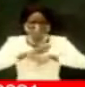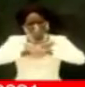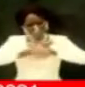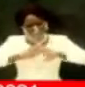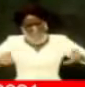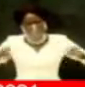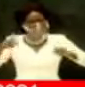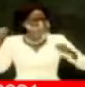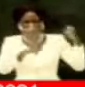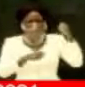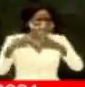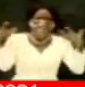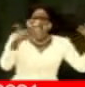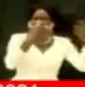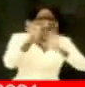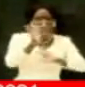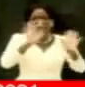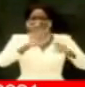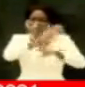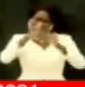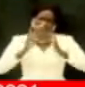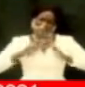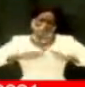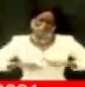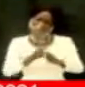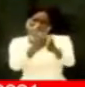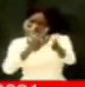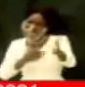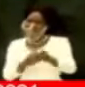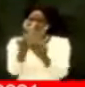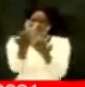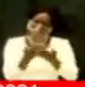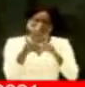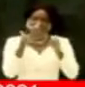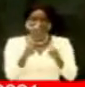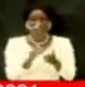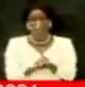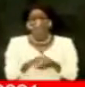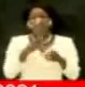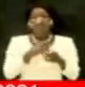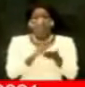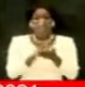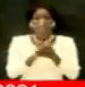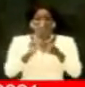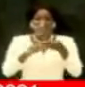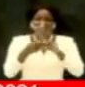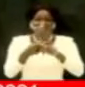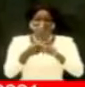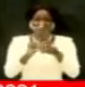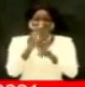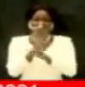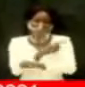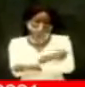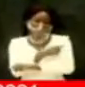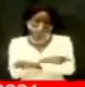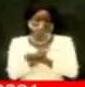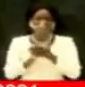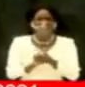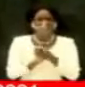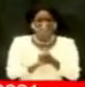ndipemphe makamaka kwa zathu ogwira ntchito mchipatala chonde anthu tikauza kuti chipatalachi titsegula 7:30